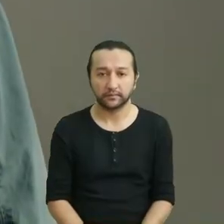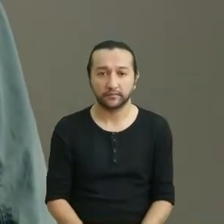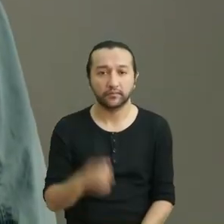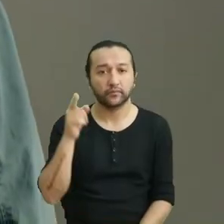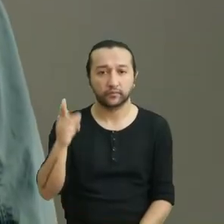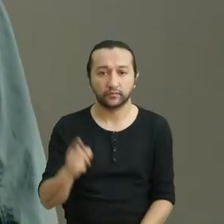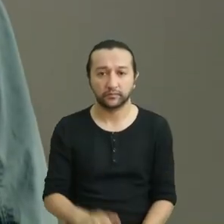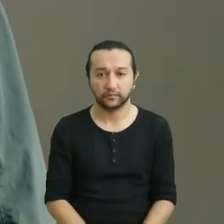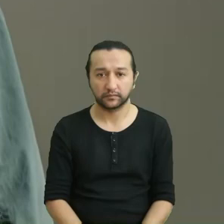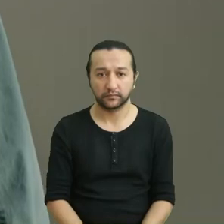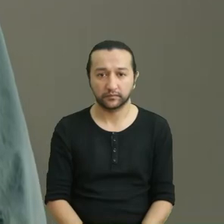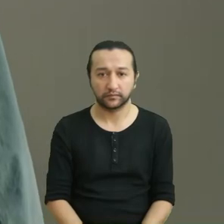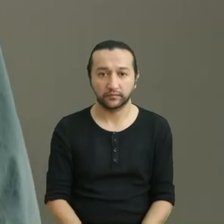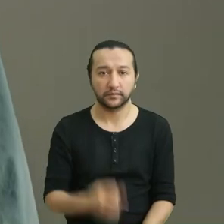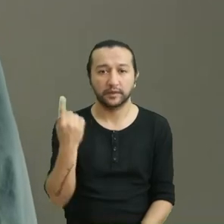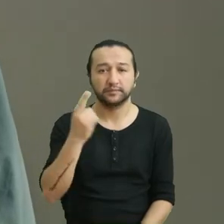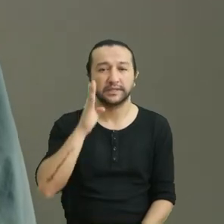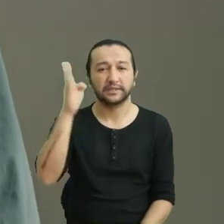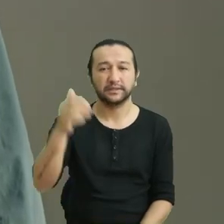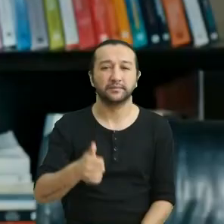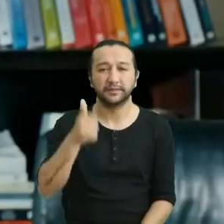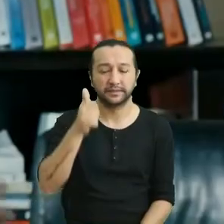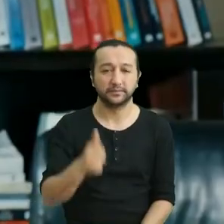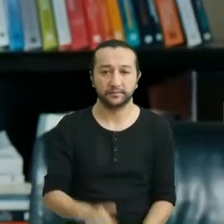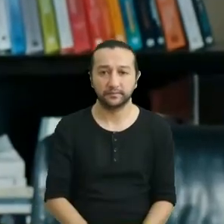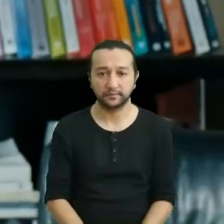Bu şeye gitti başkanım.